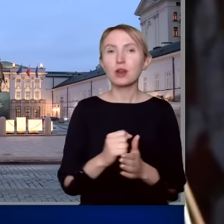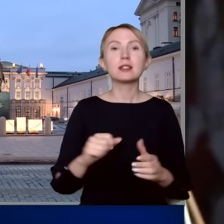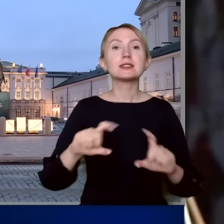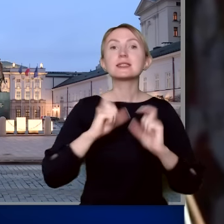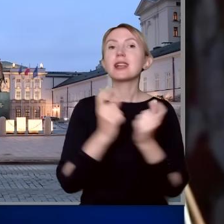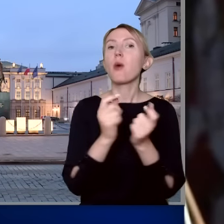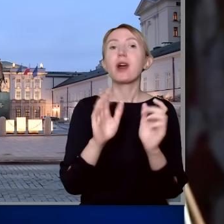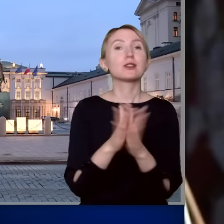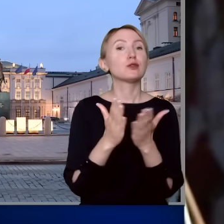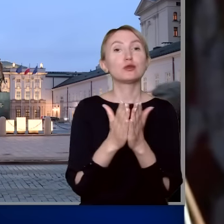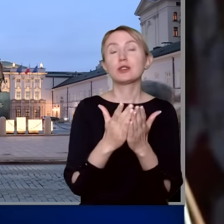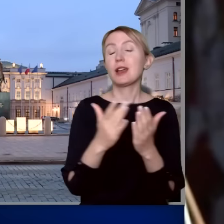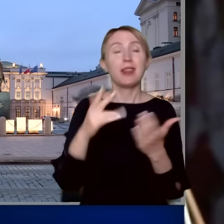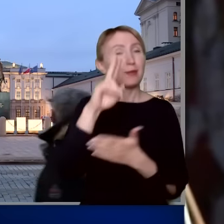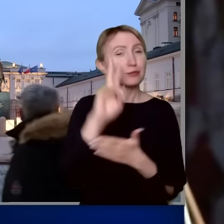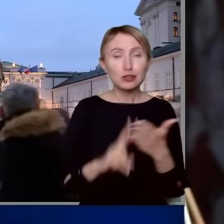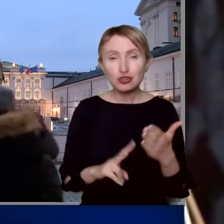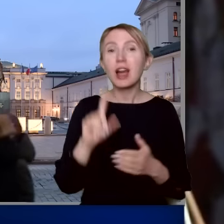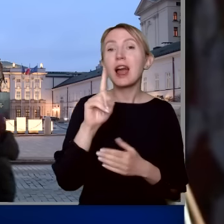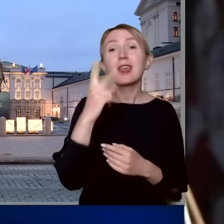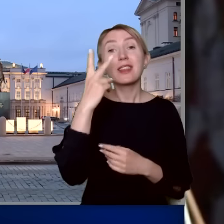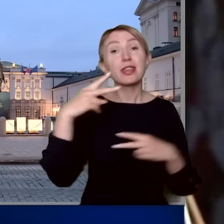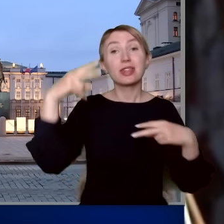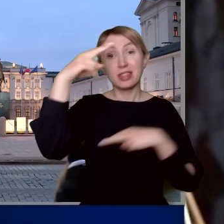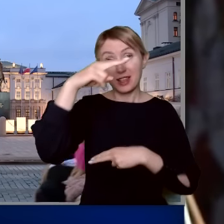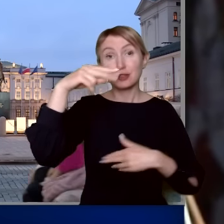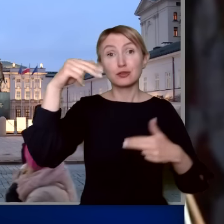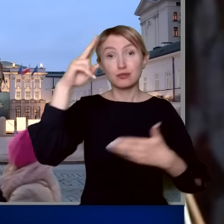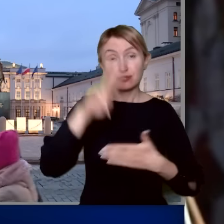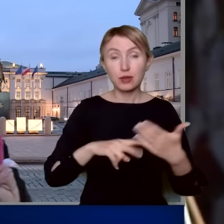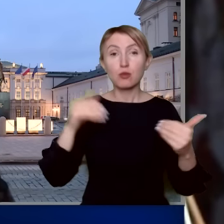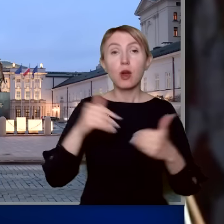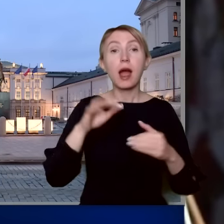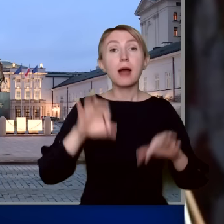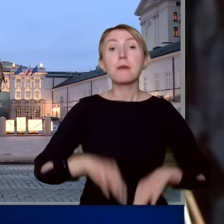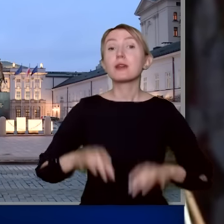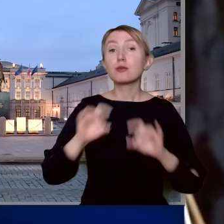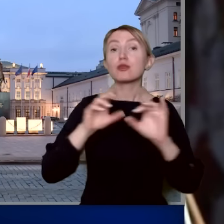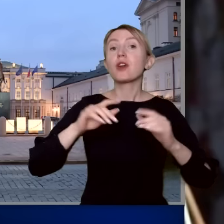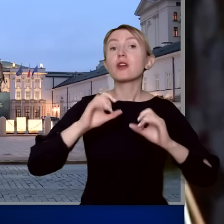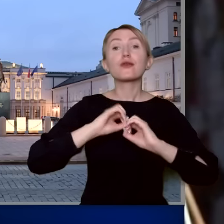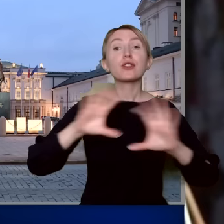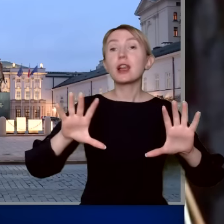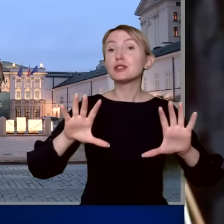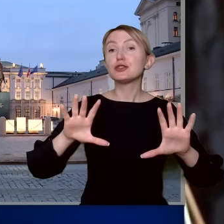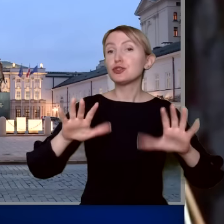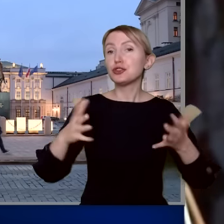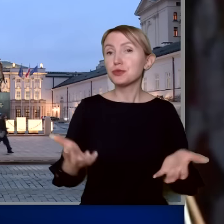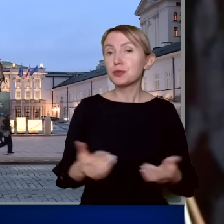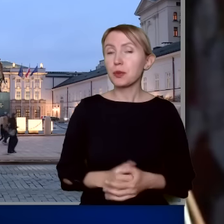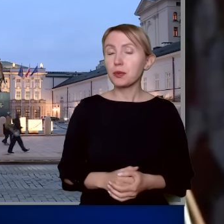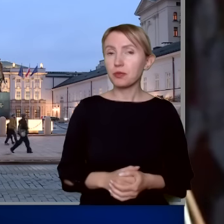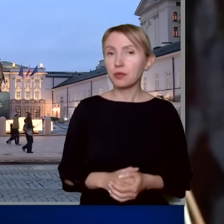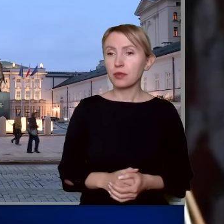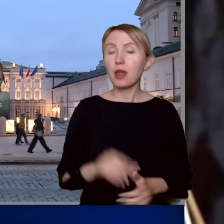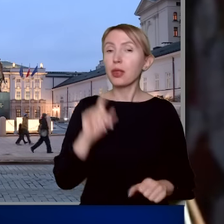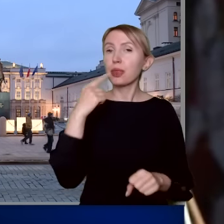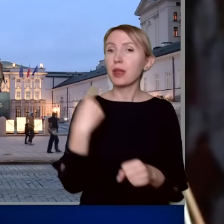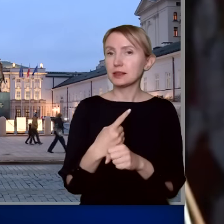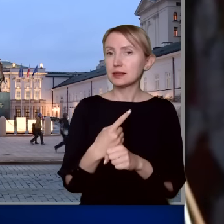końca audycji nie przeczytam, ale przynajmniej jeden fragment może, a pan profesor wyjaśni nam, pan poseł wyjaśni nam, jaką decyzję